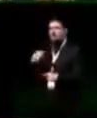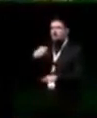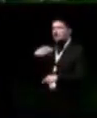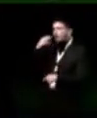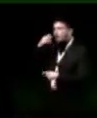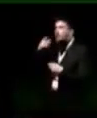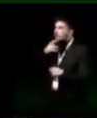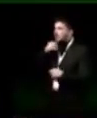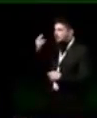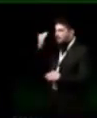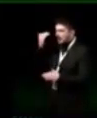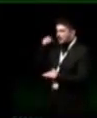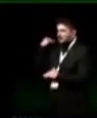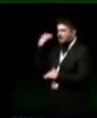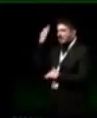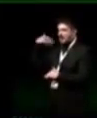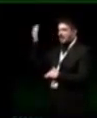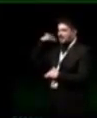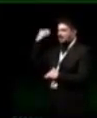lì.